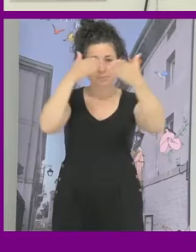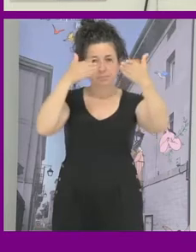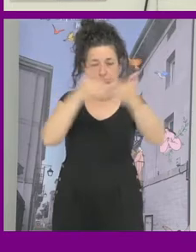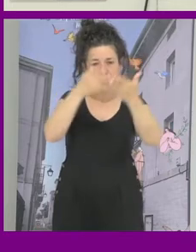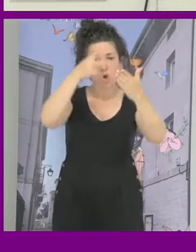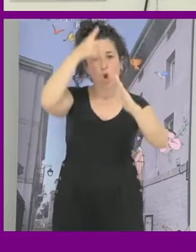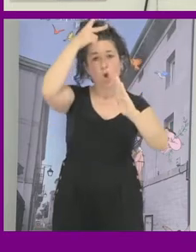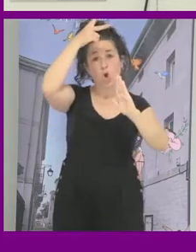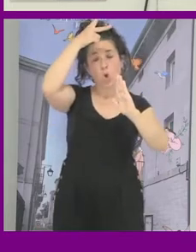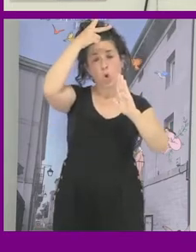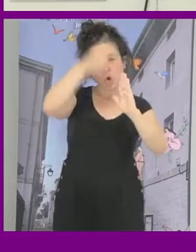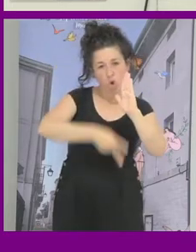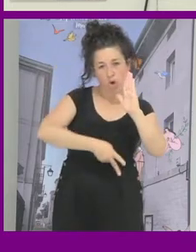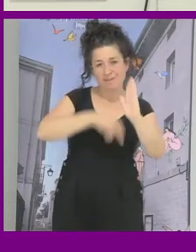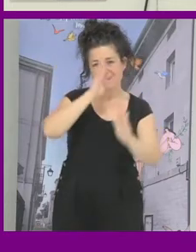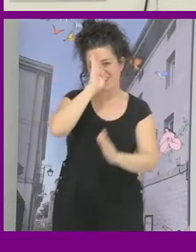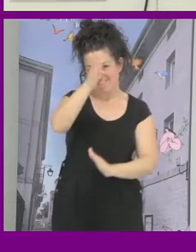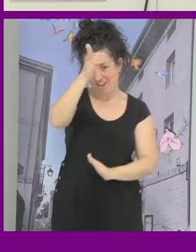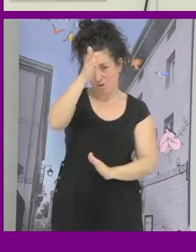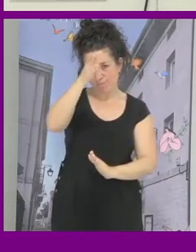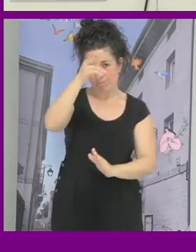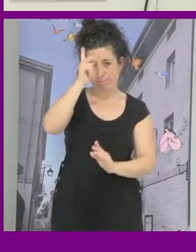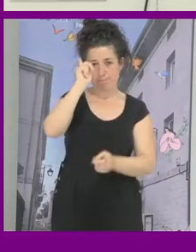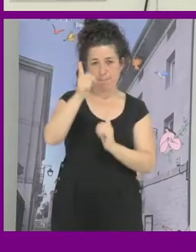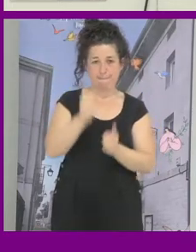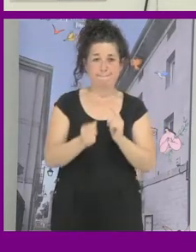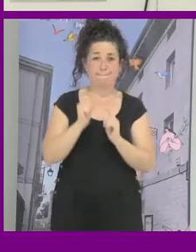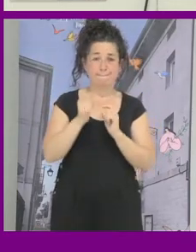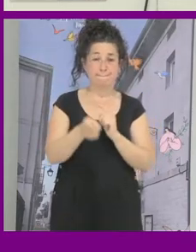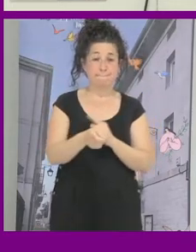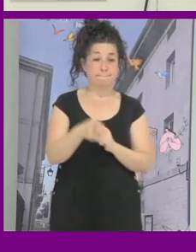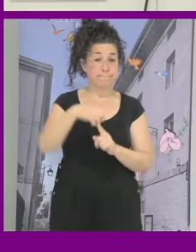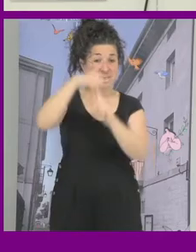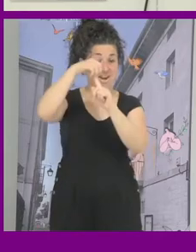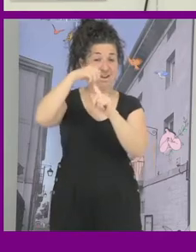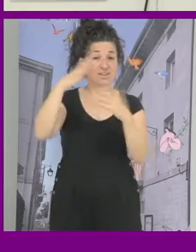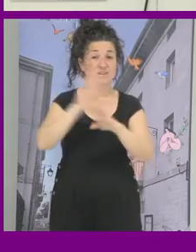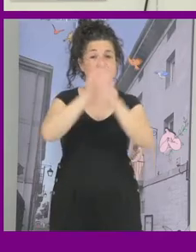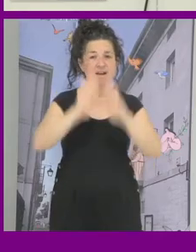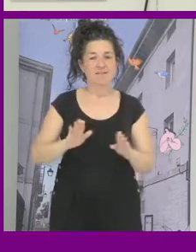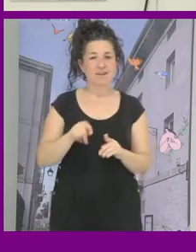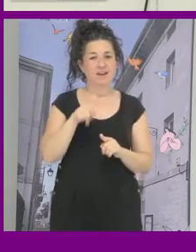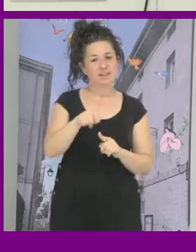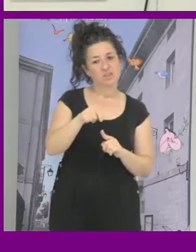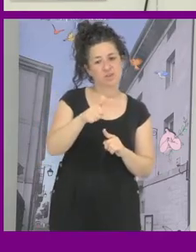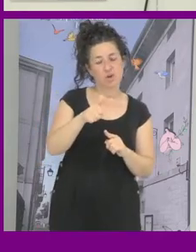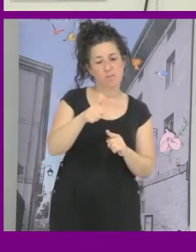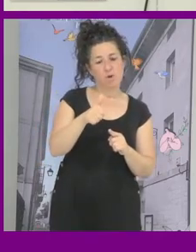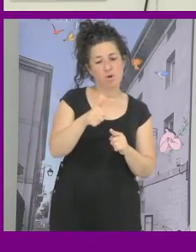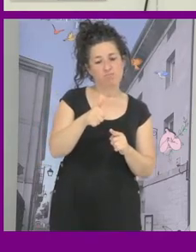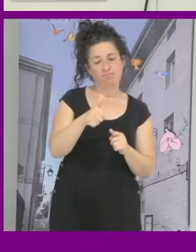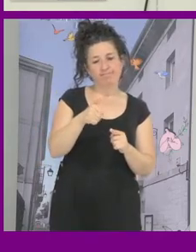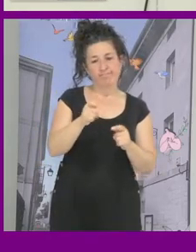arau heteropatriarkalekin, ez? Eta horiek azken finean neurri handian mugatzen